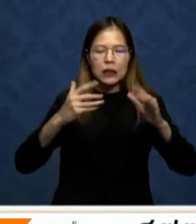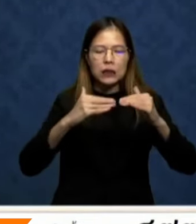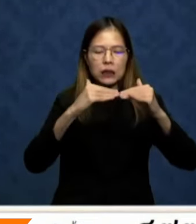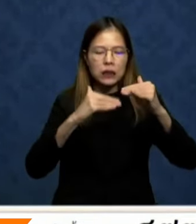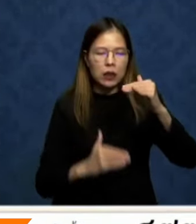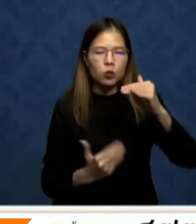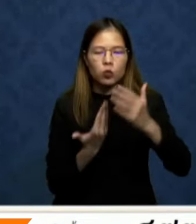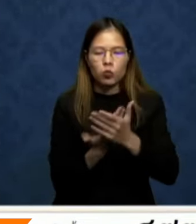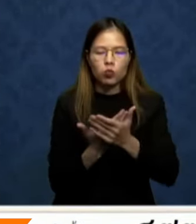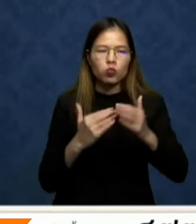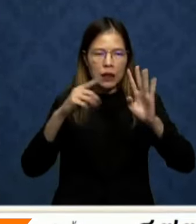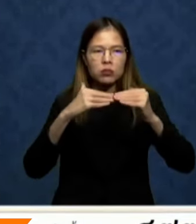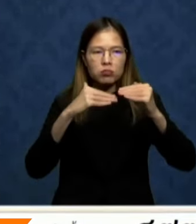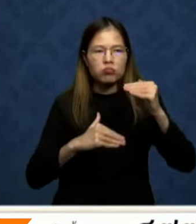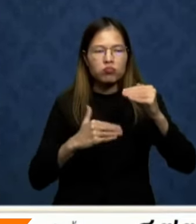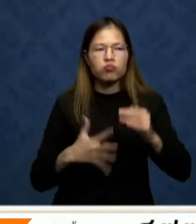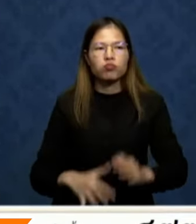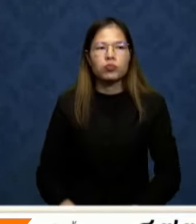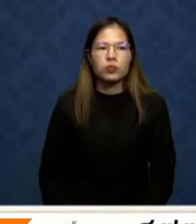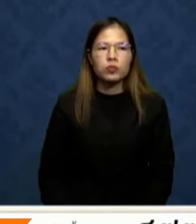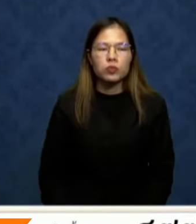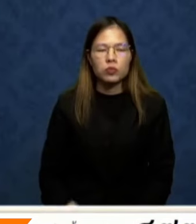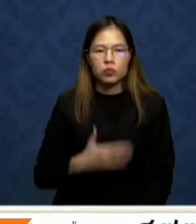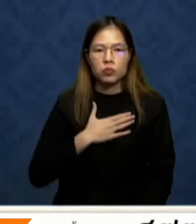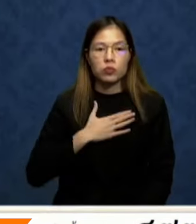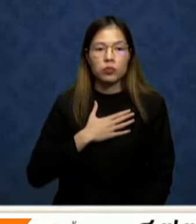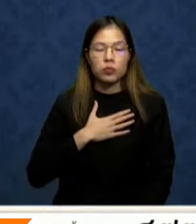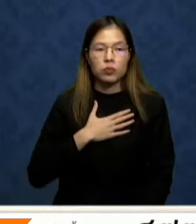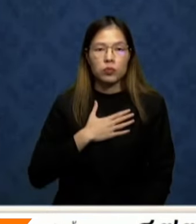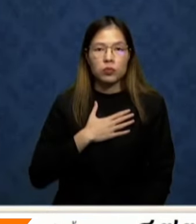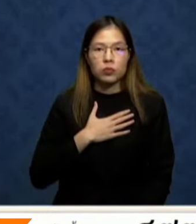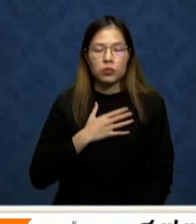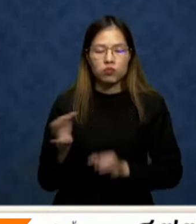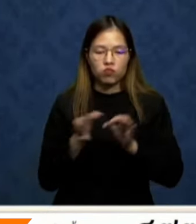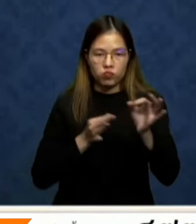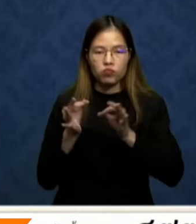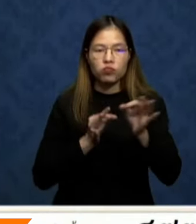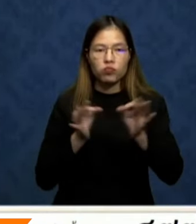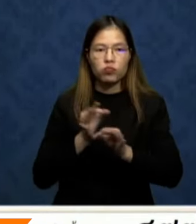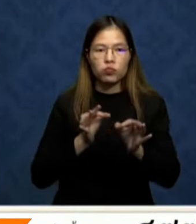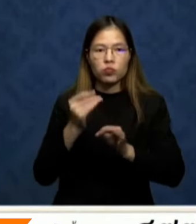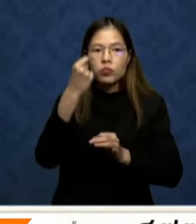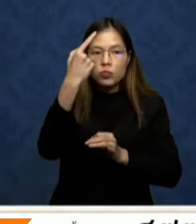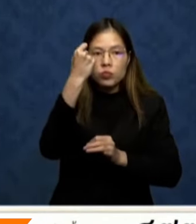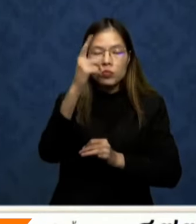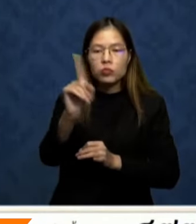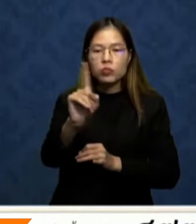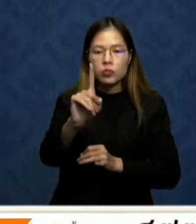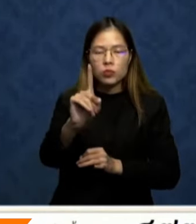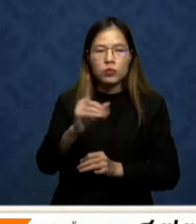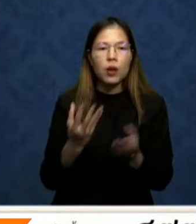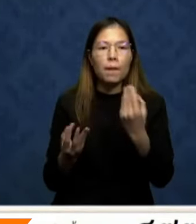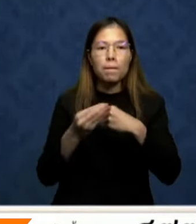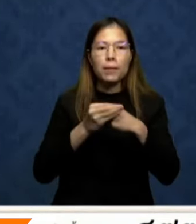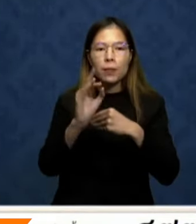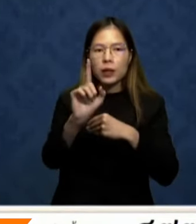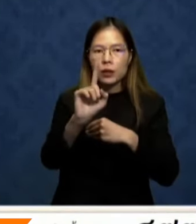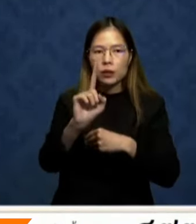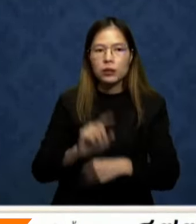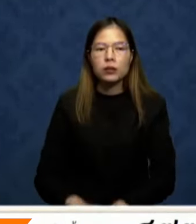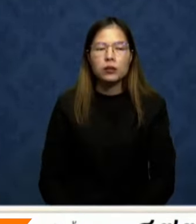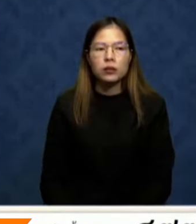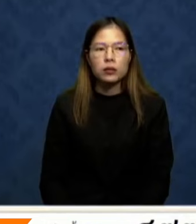าณ 40,000 ล้านบาทประเด็นที่ผมอยากจะอภิปรายเพื่อให้เกิดความเข้าใจเพิ่มเติมนะครับ